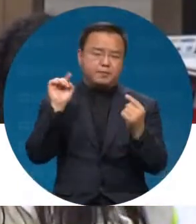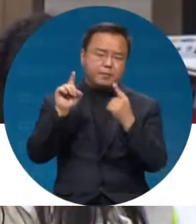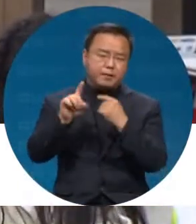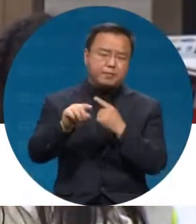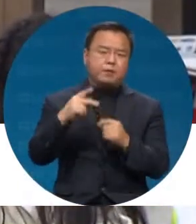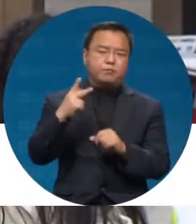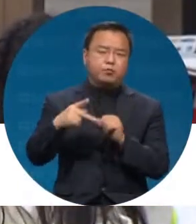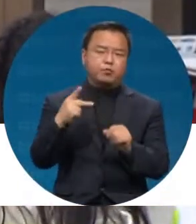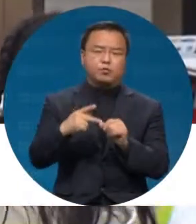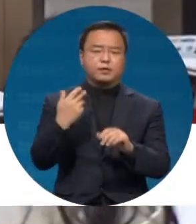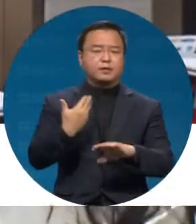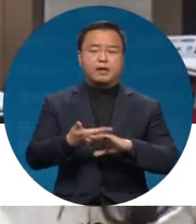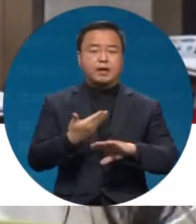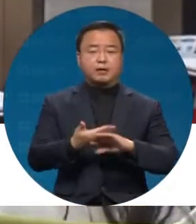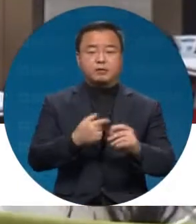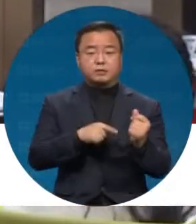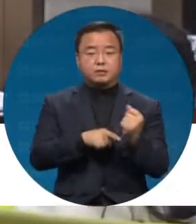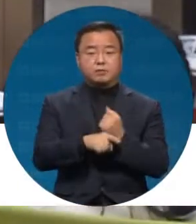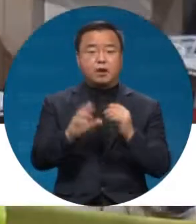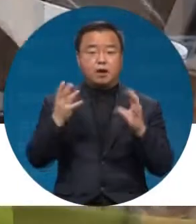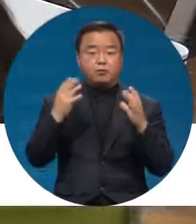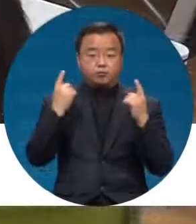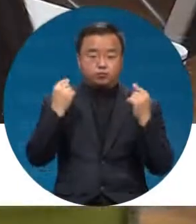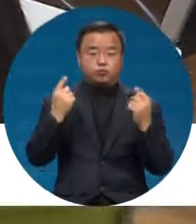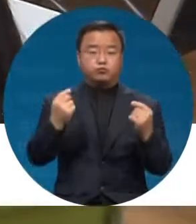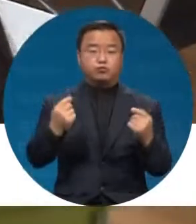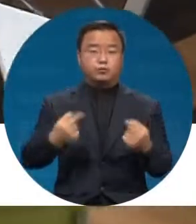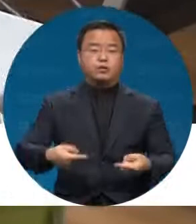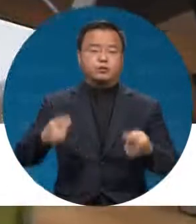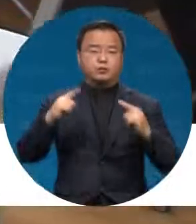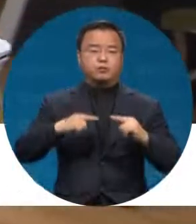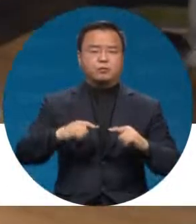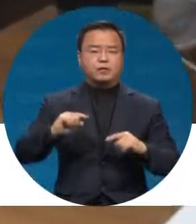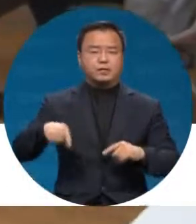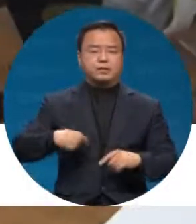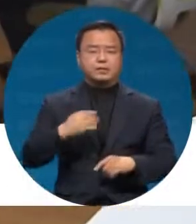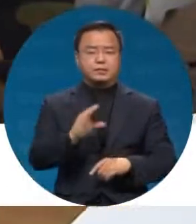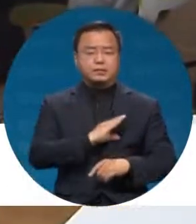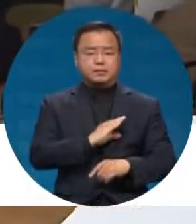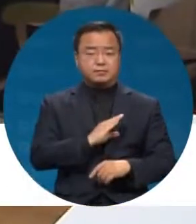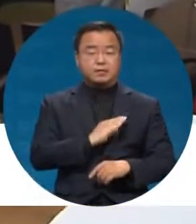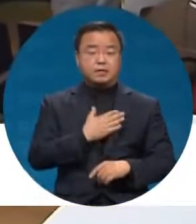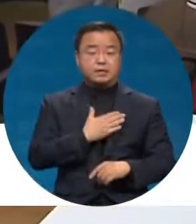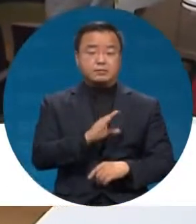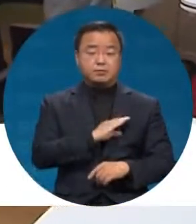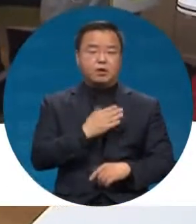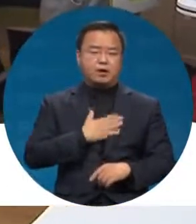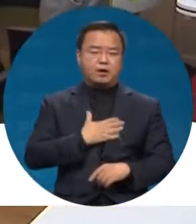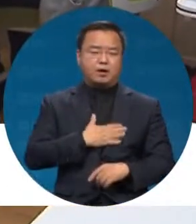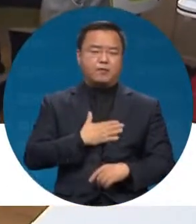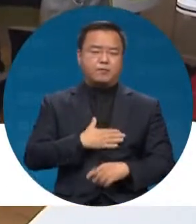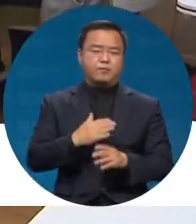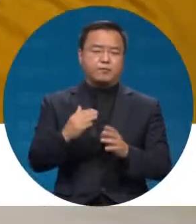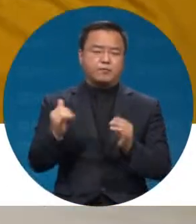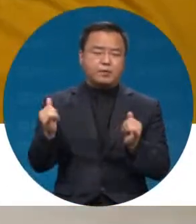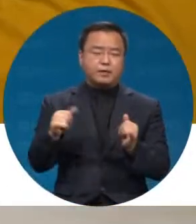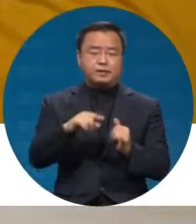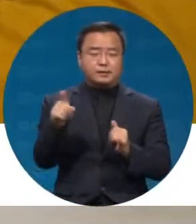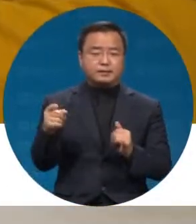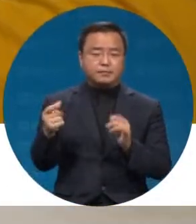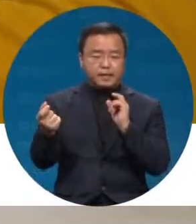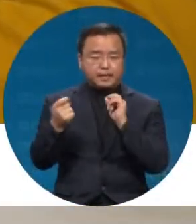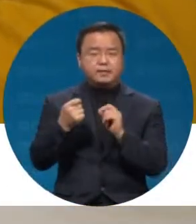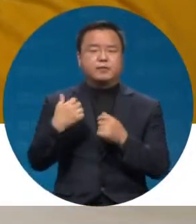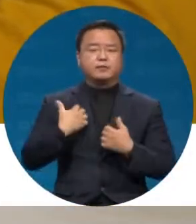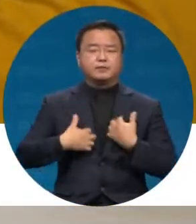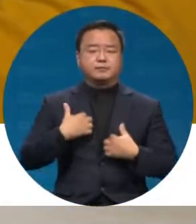다르니까 애들이 꾸준히 하니까 자기는 좀 그야 대고 아는 친구도 한 지나고 재밌습니다 아까 이렇게 1억이